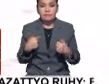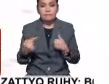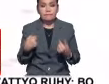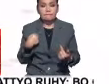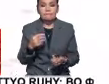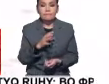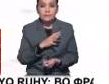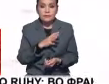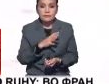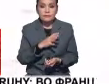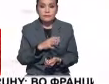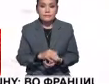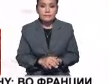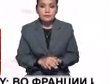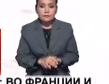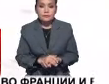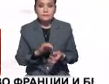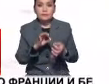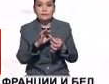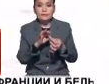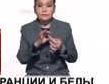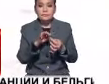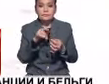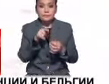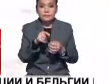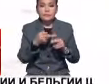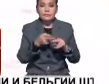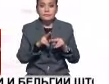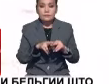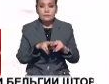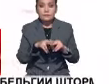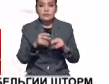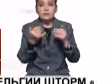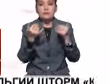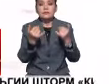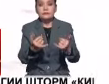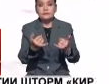приобретшие данные сложные финансовые инструменты, которые, кстати, на данный момент